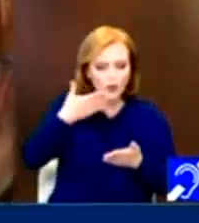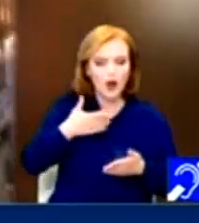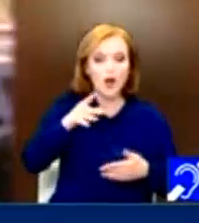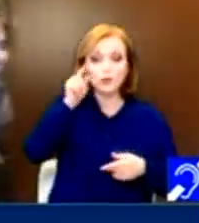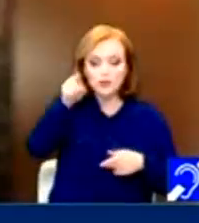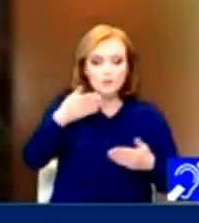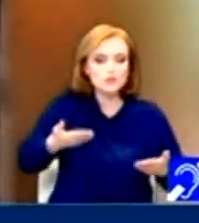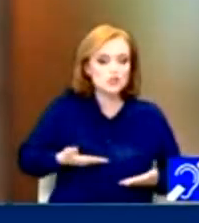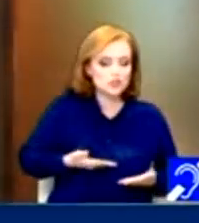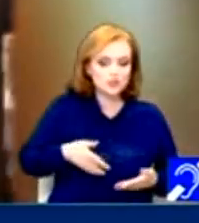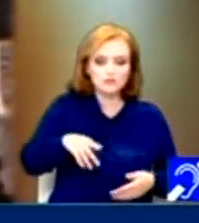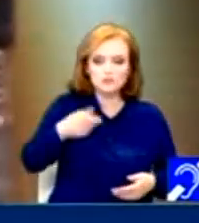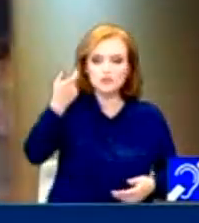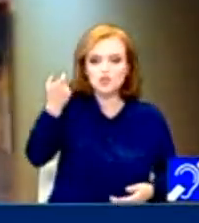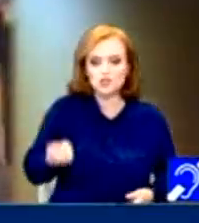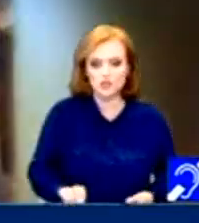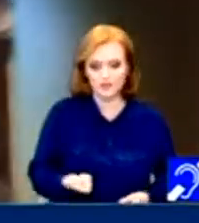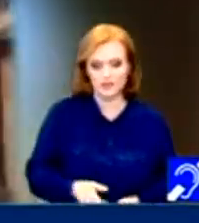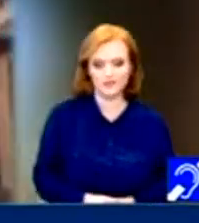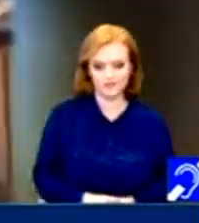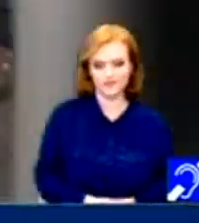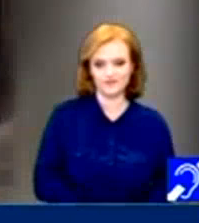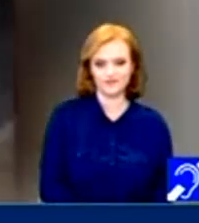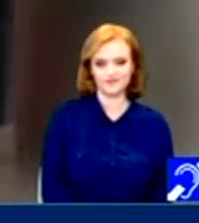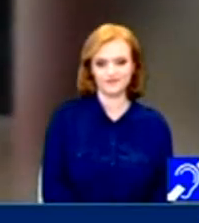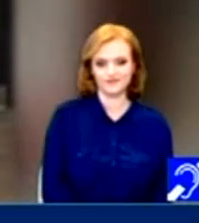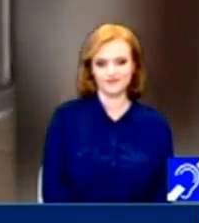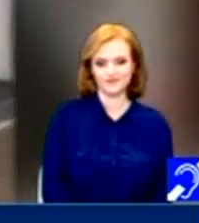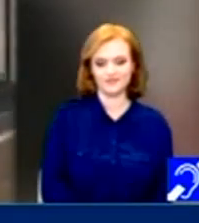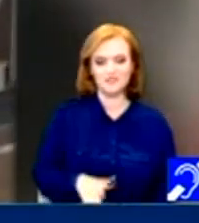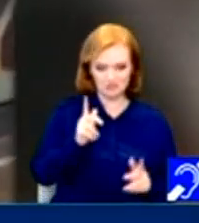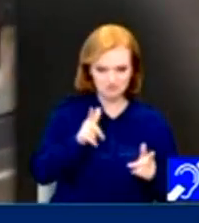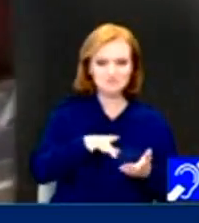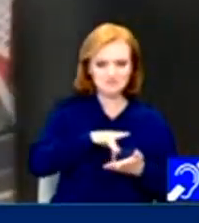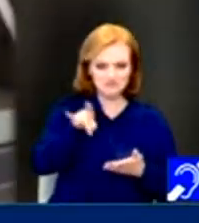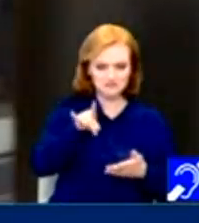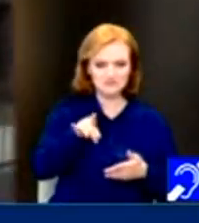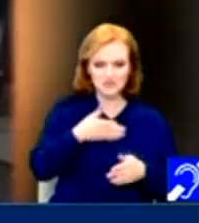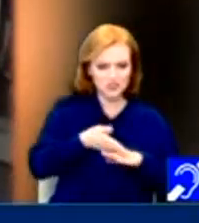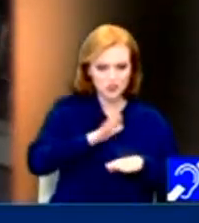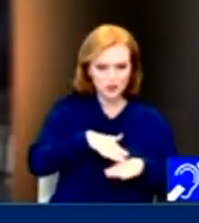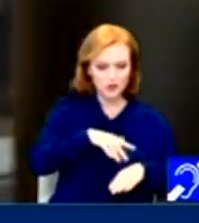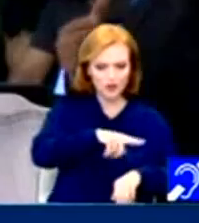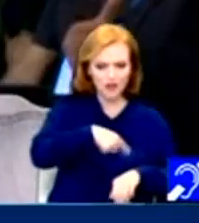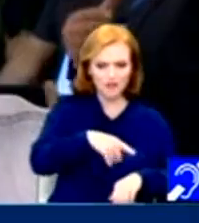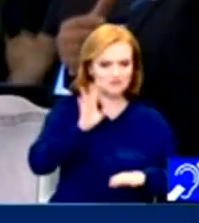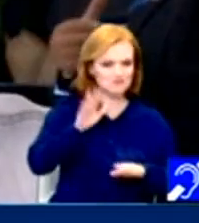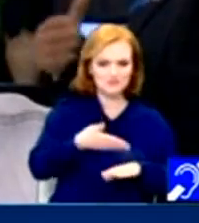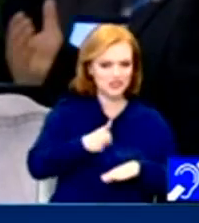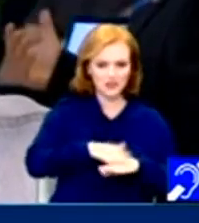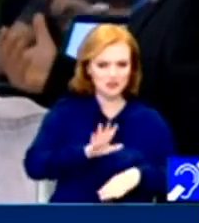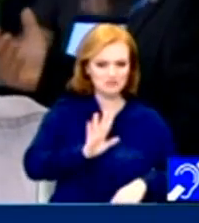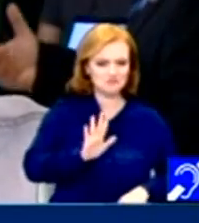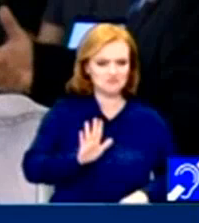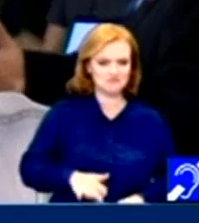multe insule. Nu e greu să zbori atât de mult, atât de departe cu copiii? Nu este foarte greu. Este și mai bine dacă alegi un zbor